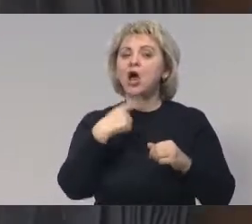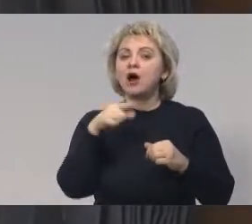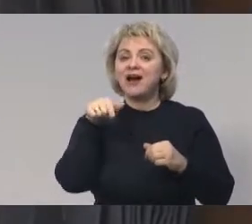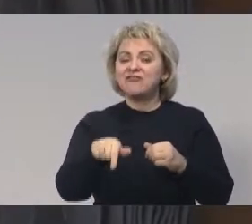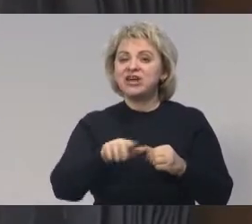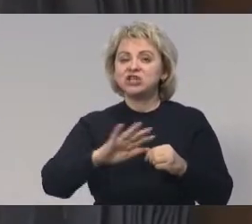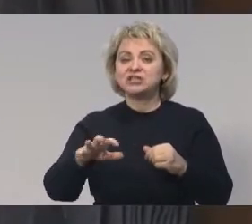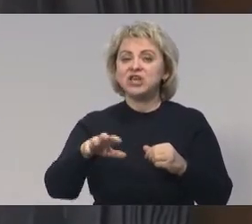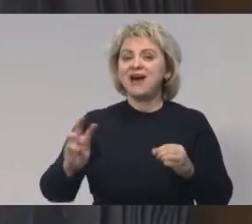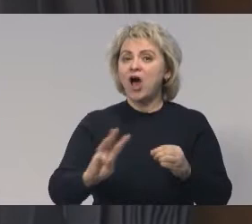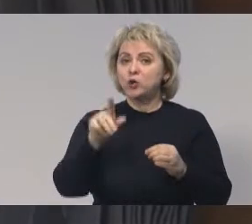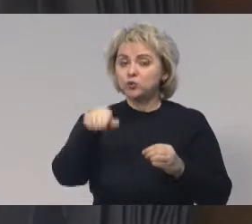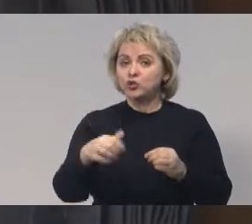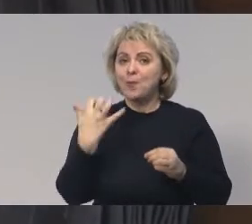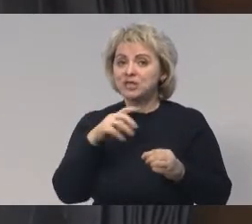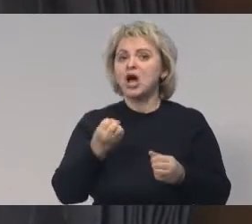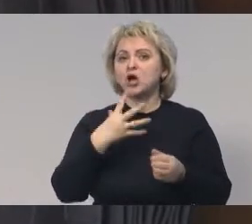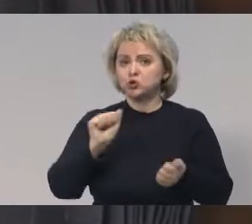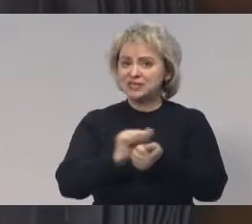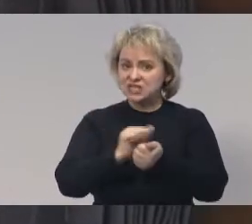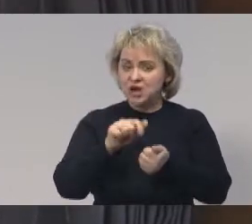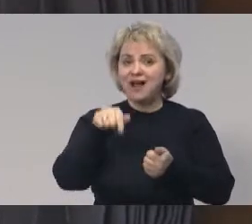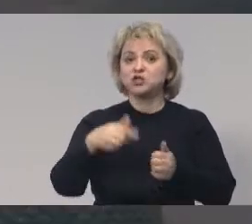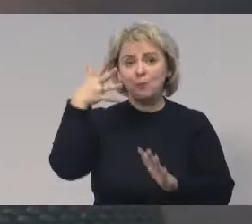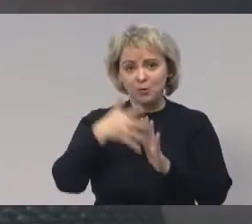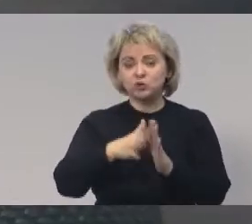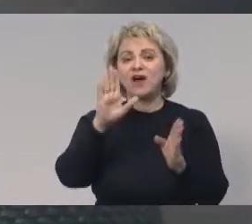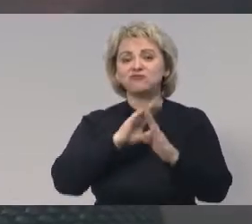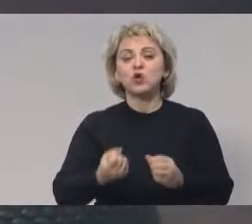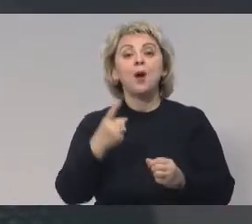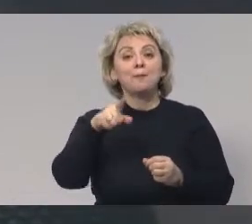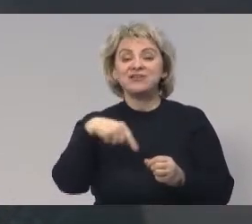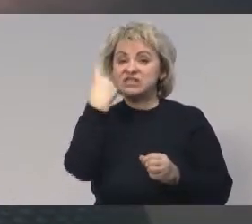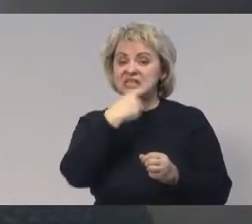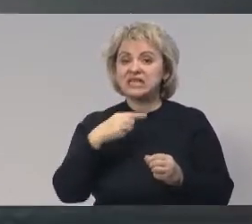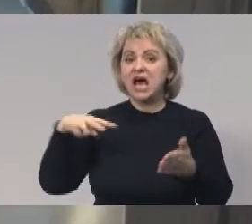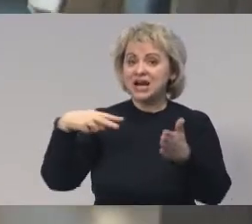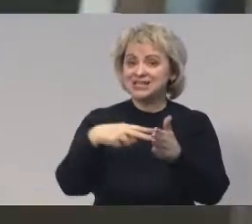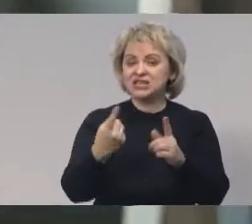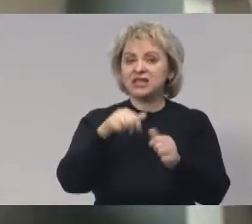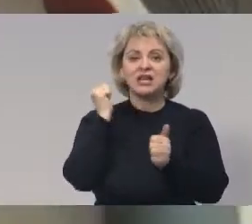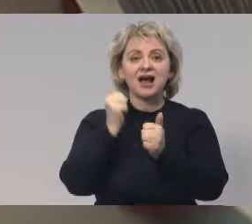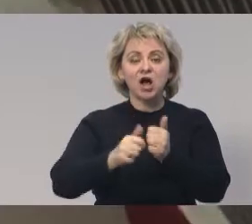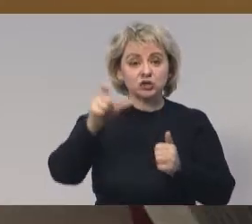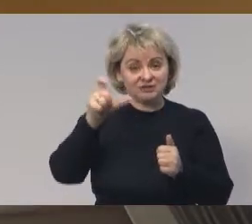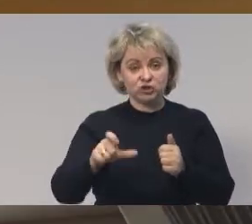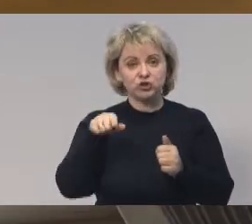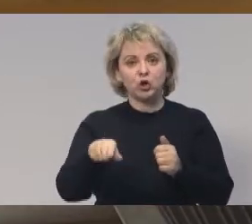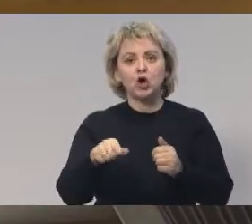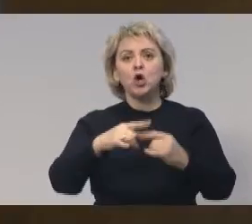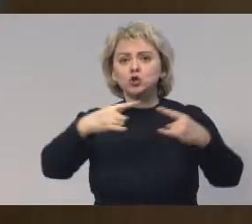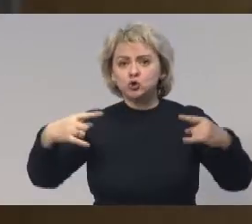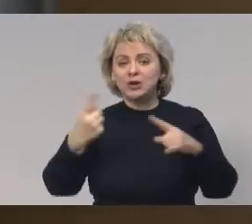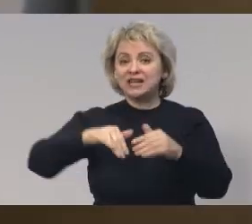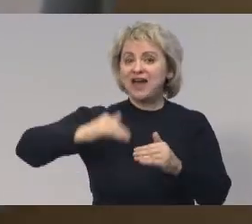из негорючего материала, хорошо стираются и пропускают воздух. Появились индивидуальные розетки для каждого пассажира и столики